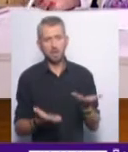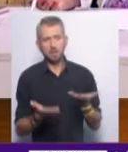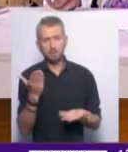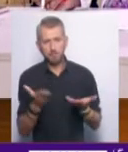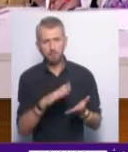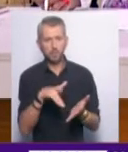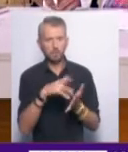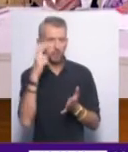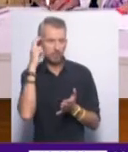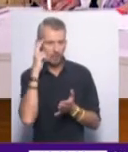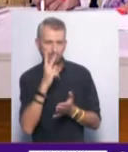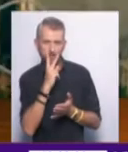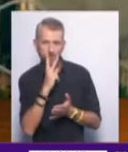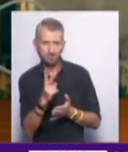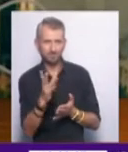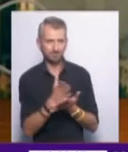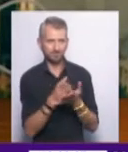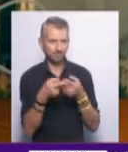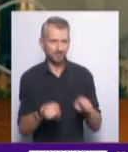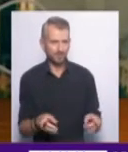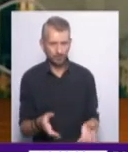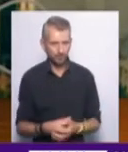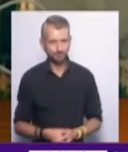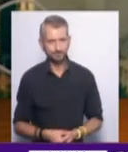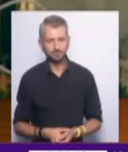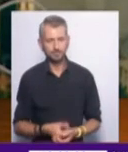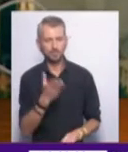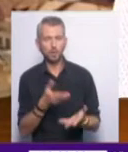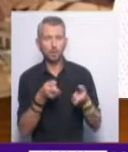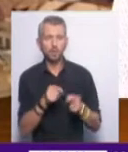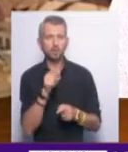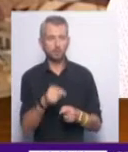місто Київ виглядав би зовсім по-іншому. Якщо дійсно